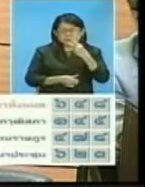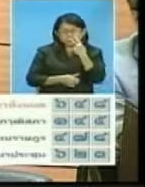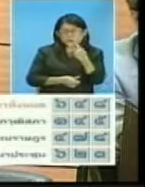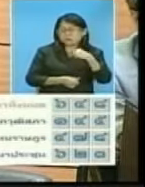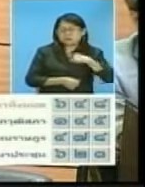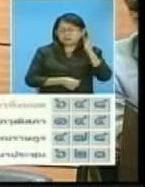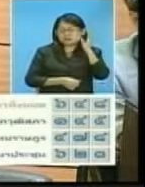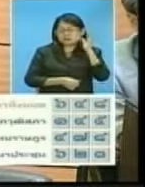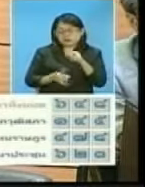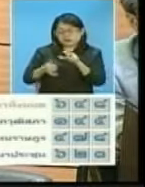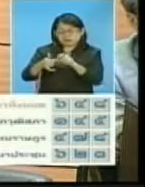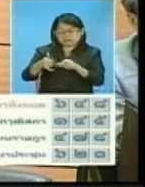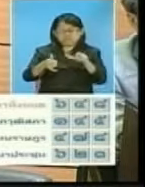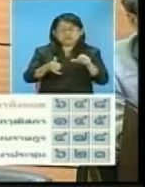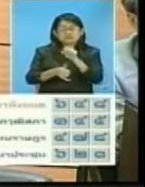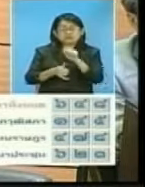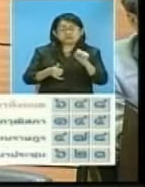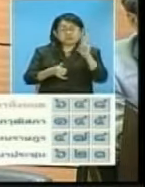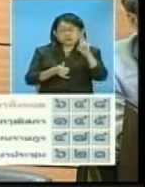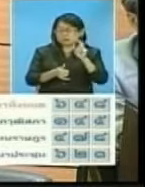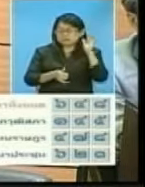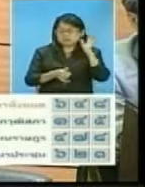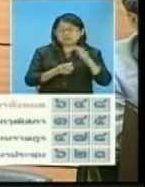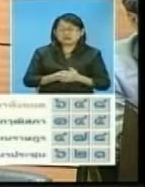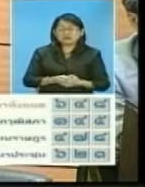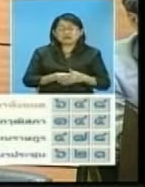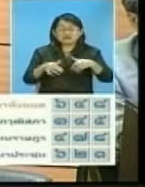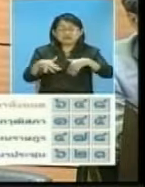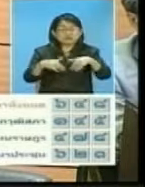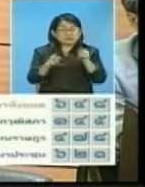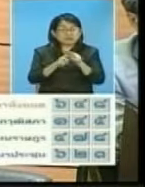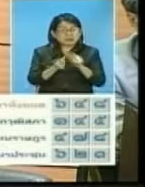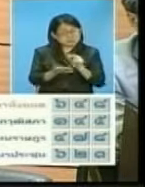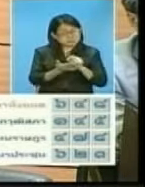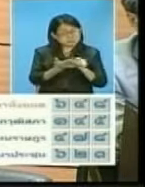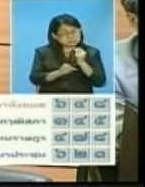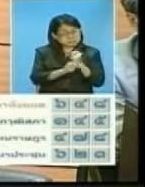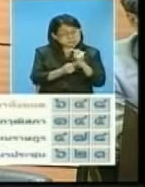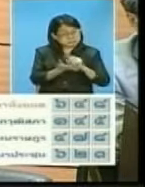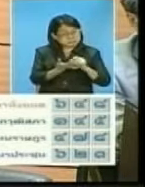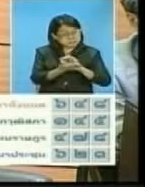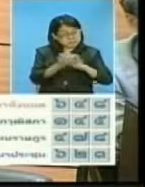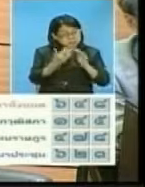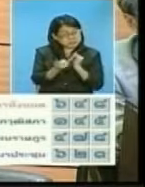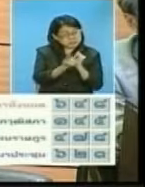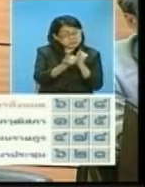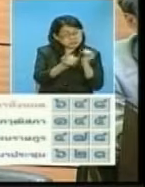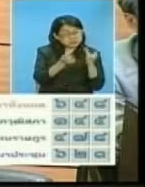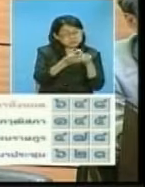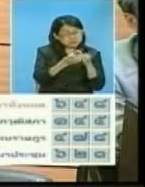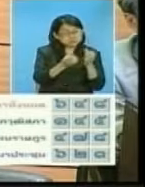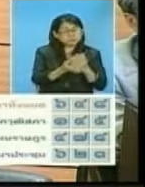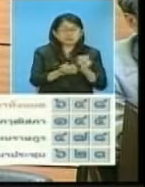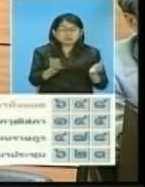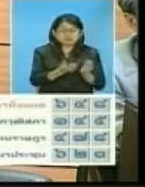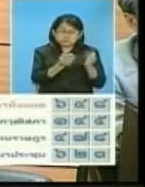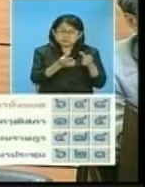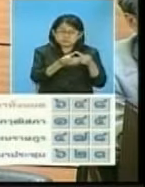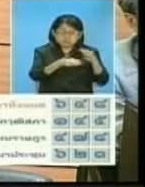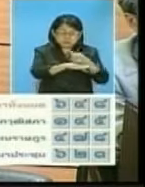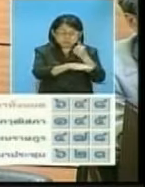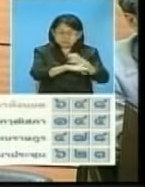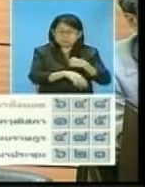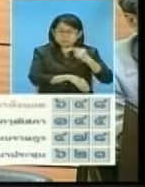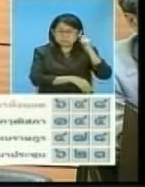มั่นในตัวสสร.สังคมไทยจะไม่เชื่อมั่นว่าร่างนูนแล้วเนี่ยจะไม่เอื้อประโยชน์ของพรรคใดพรรคหนึ่งหรือกลุ่มการเมือง